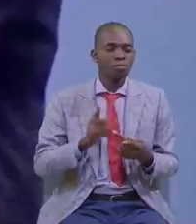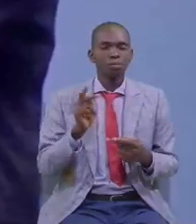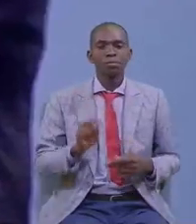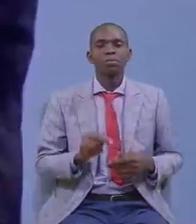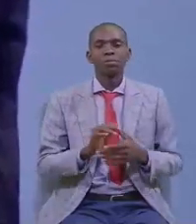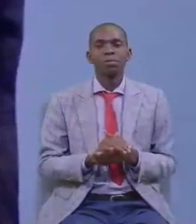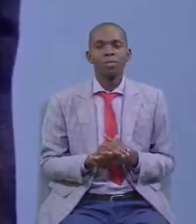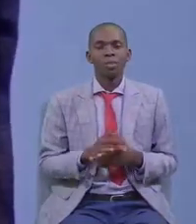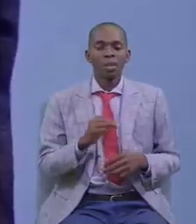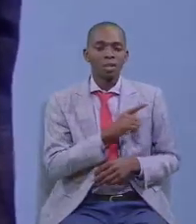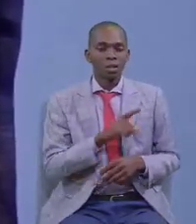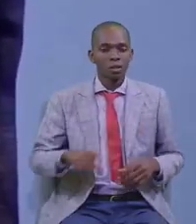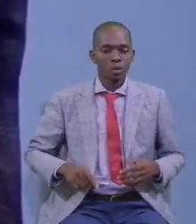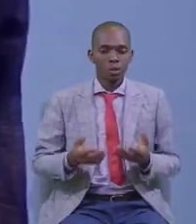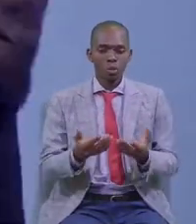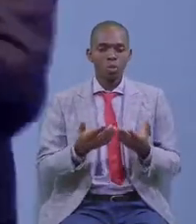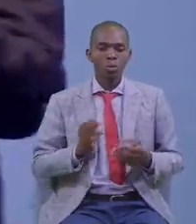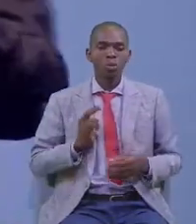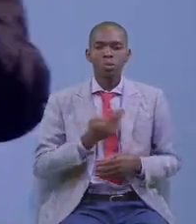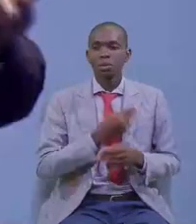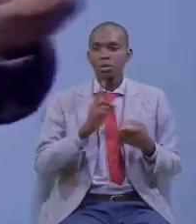Le Seigneur veut que nous comprenions.